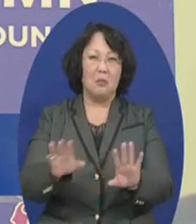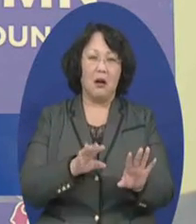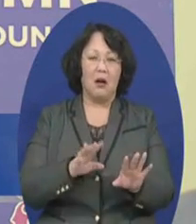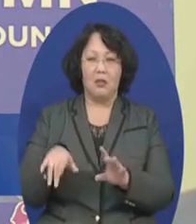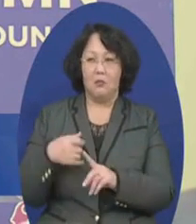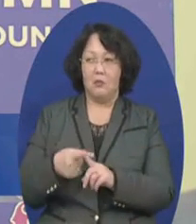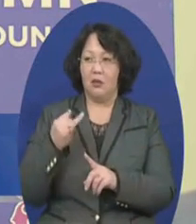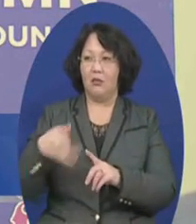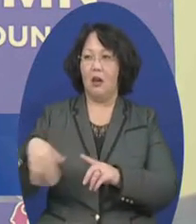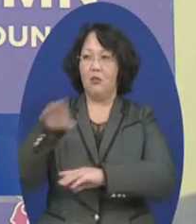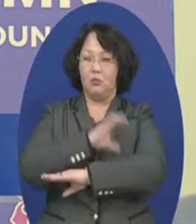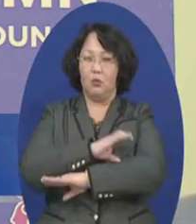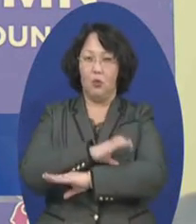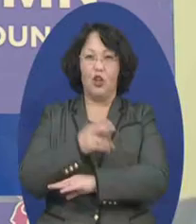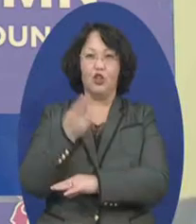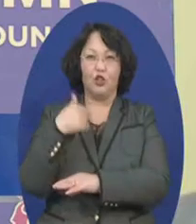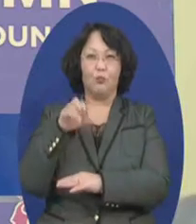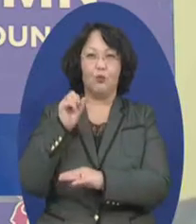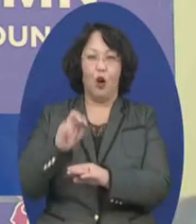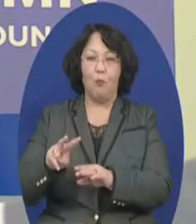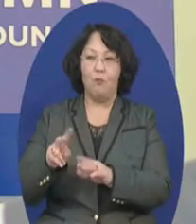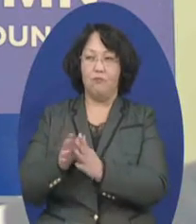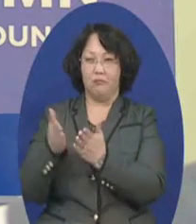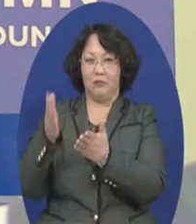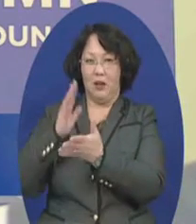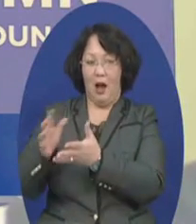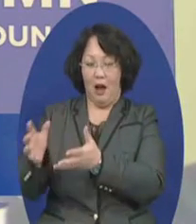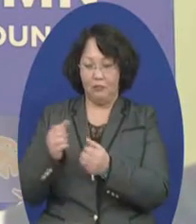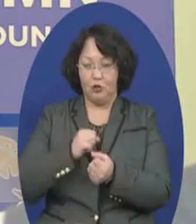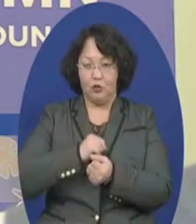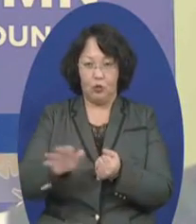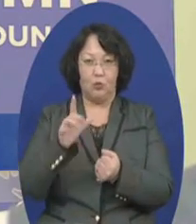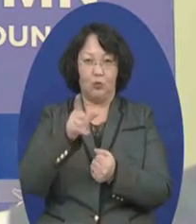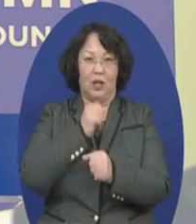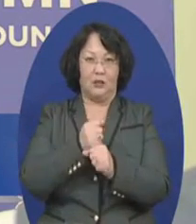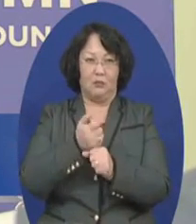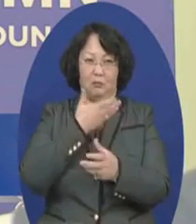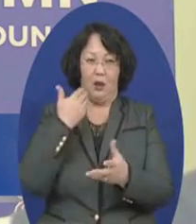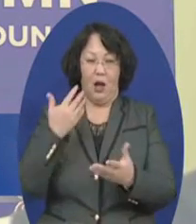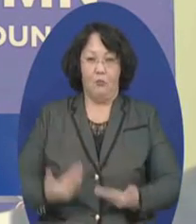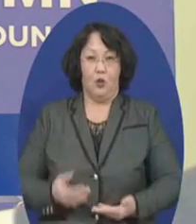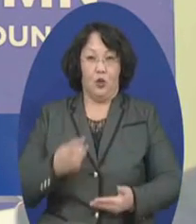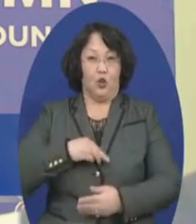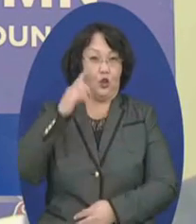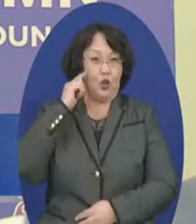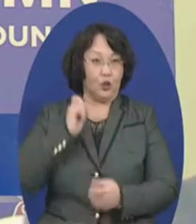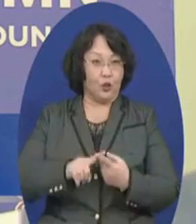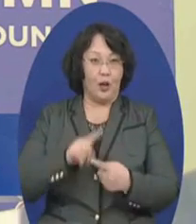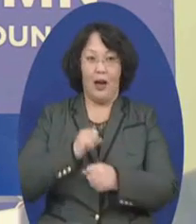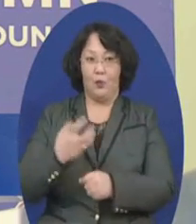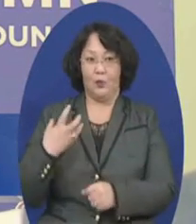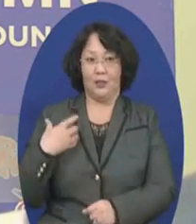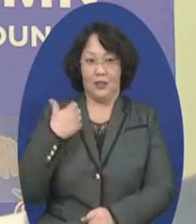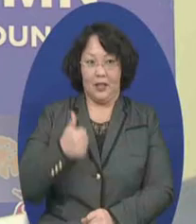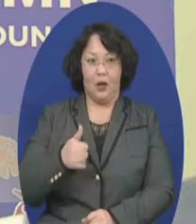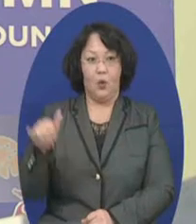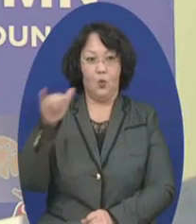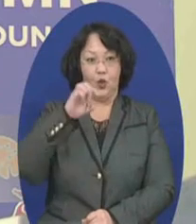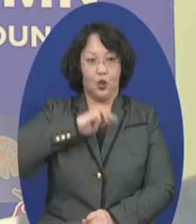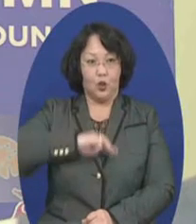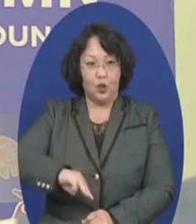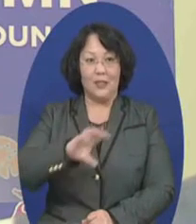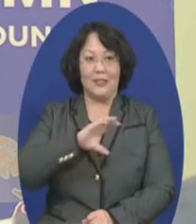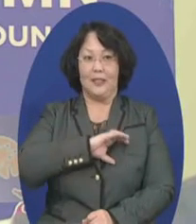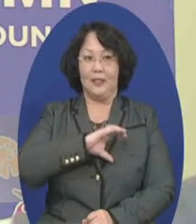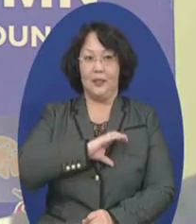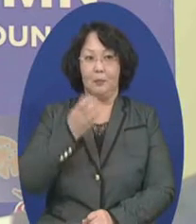олон ихтэй сургуулийн дипломтой залуучууд бас ажилгүй байгаад байна. Амьдралдаа зоригтой байх, хариуцлагатай байх, их оромж байх гэх